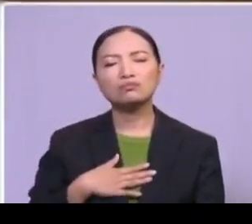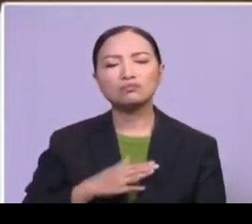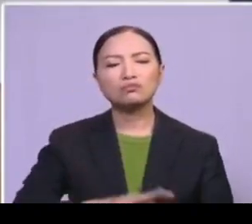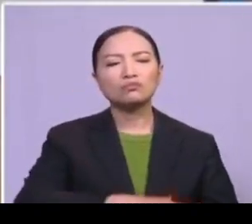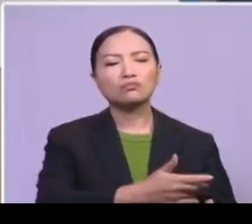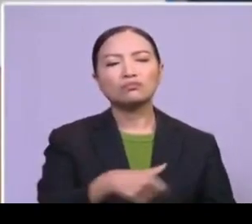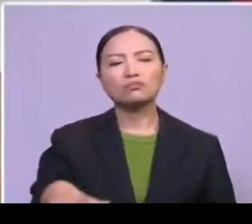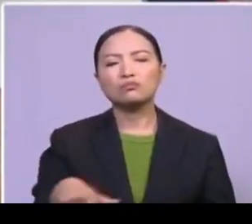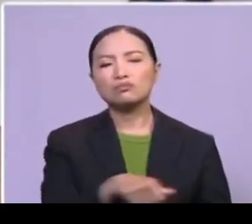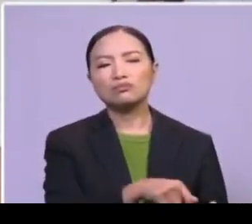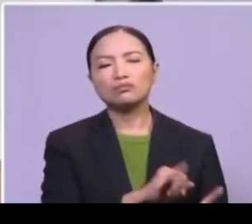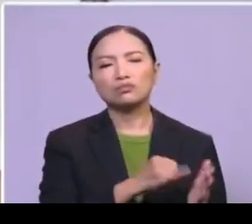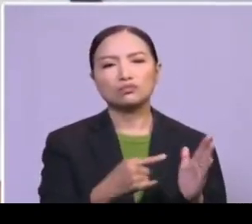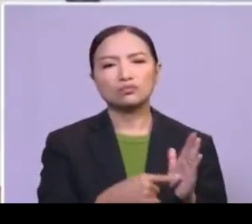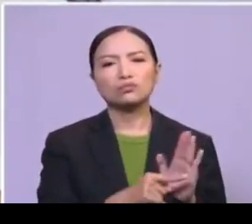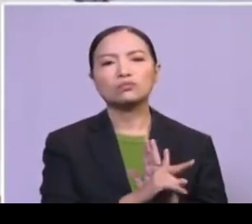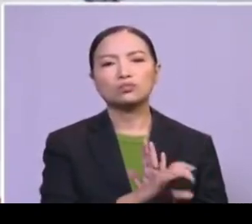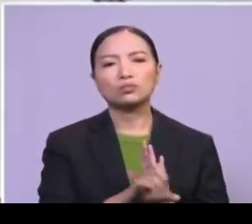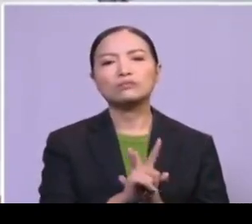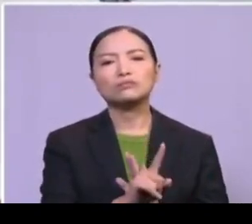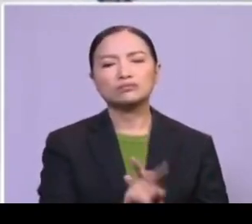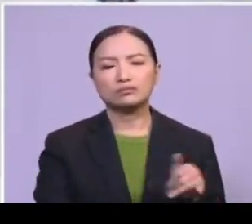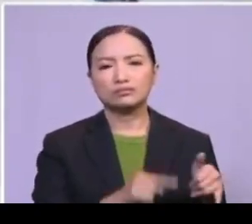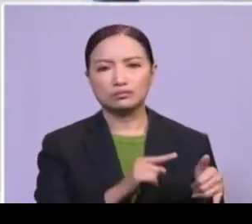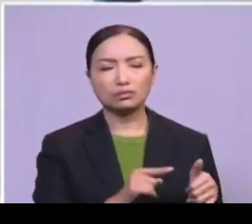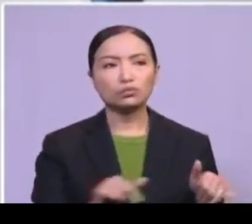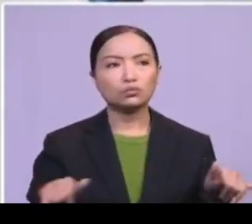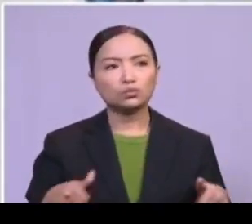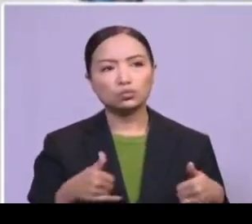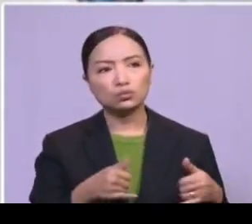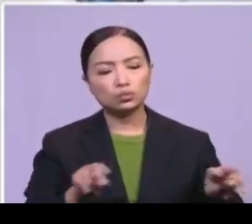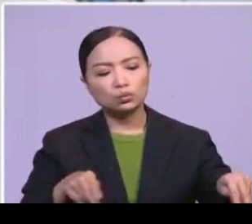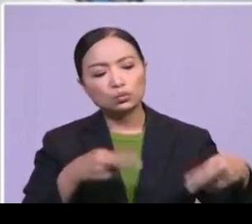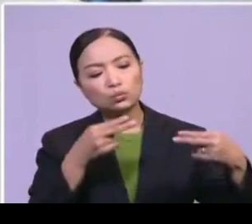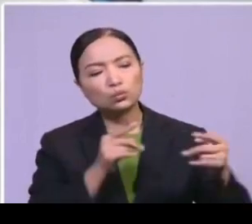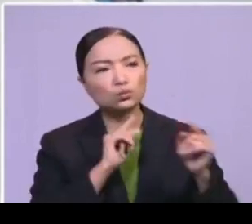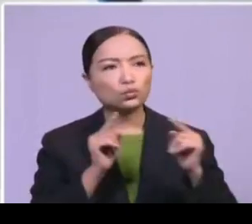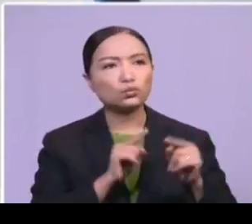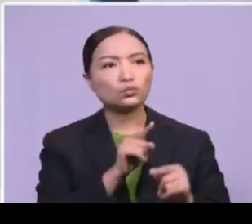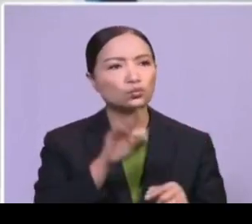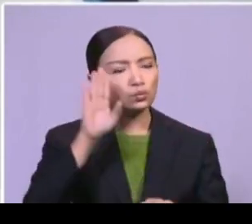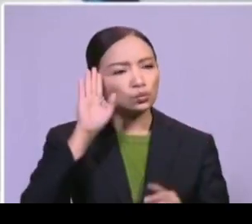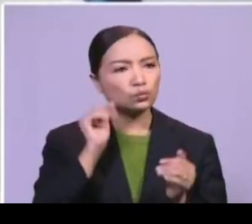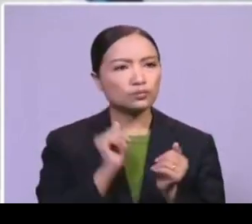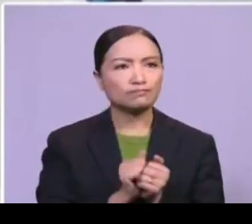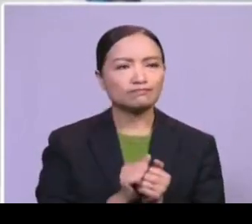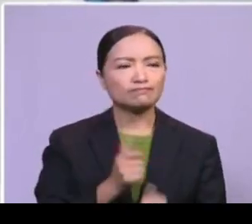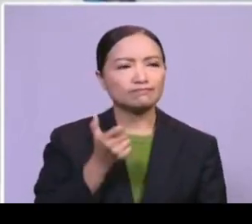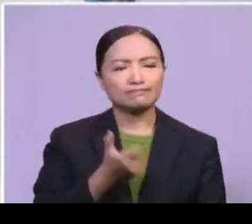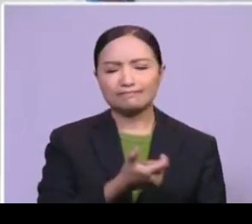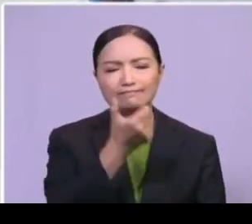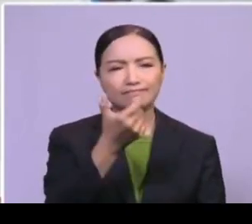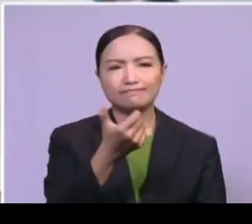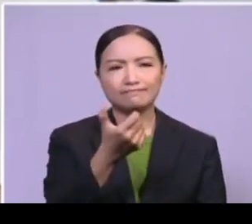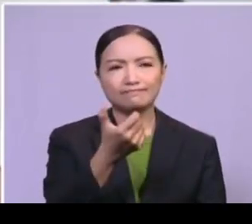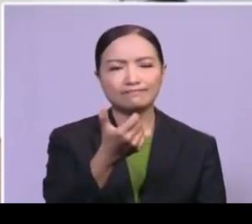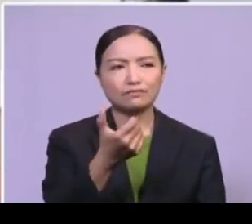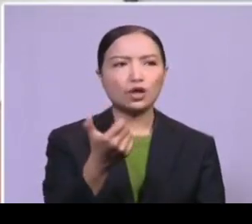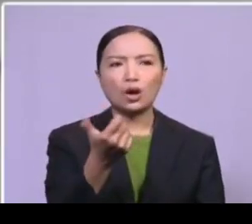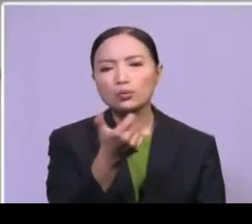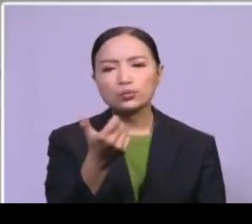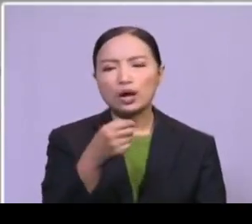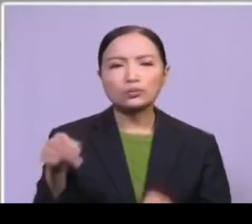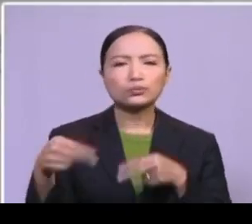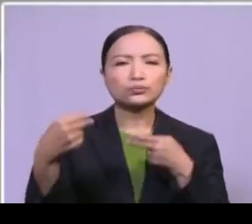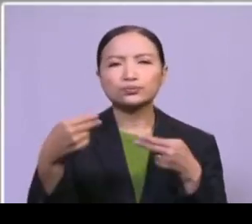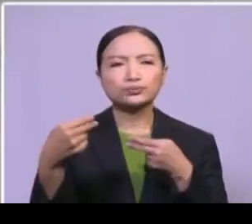มาที่101และปรากฏว่าในขณะที่พูดคุยกันเนี่ยทางตำรวจ101ก็ขอให้เปลี่ยนจากการโทรศัพท์มาเป็นการวิดีโอคอ